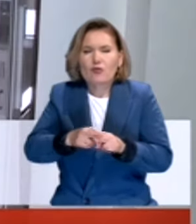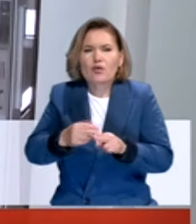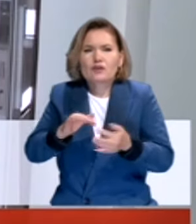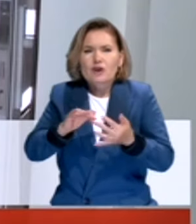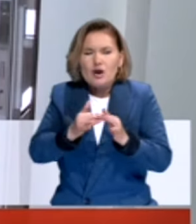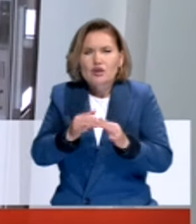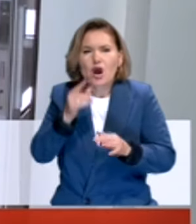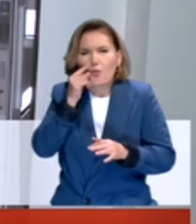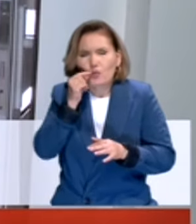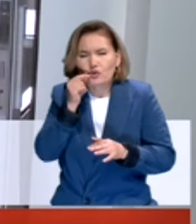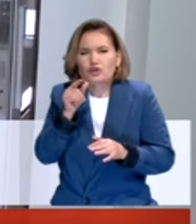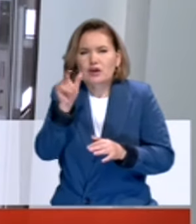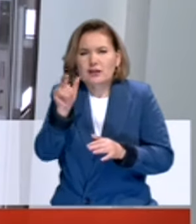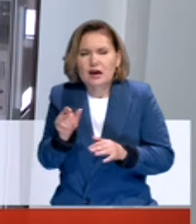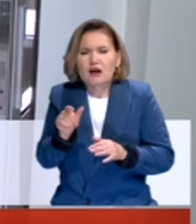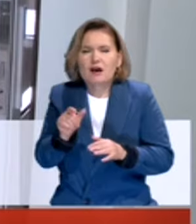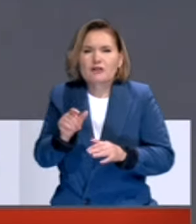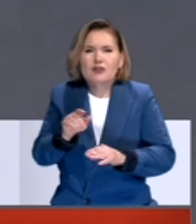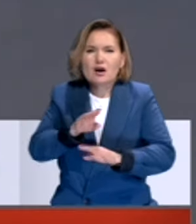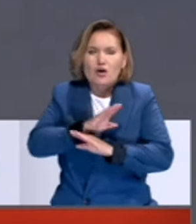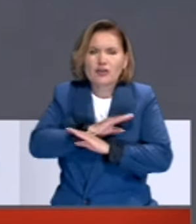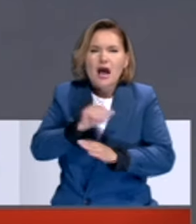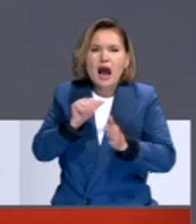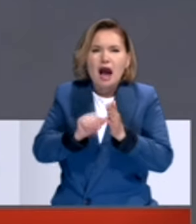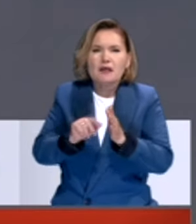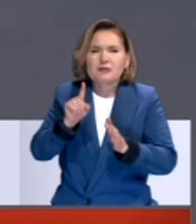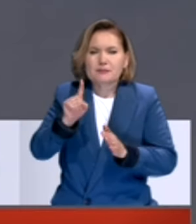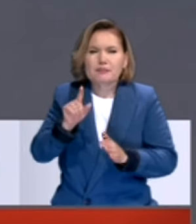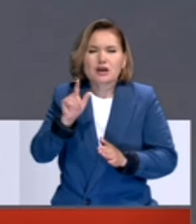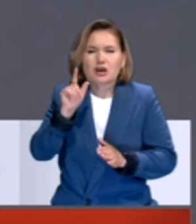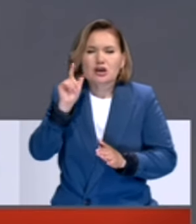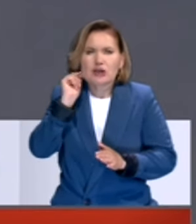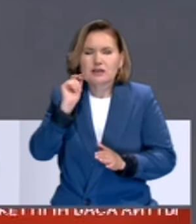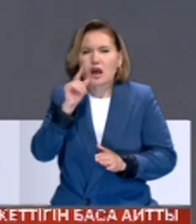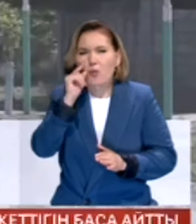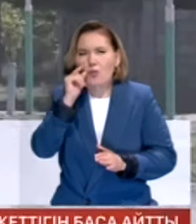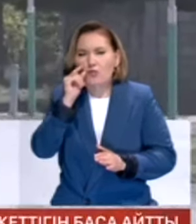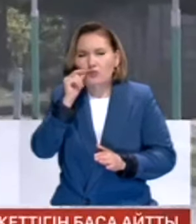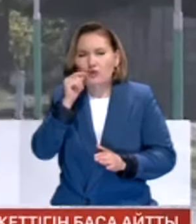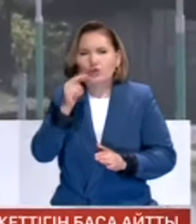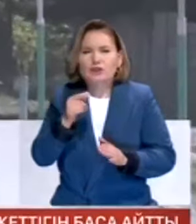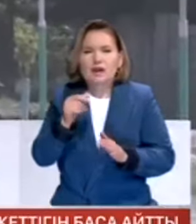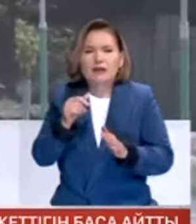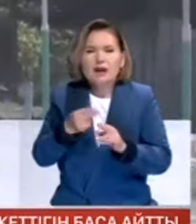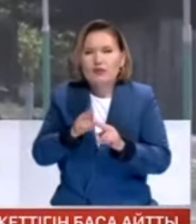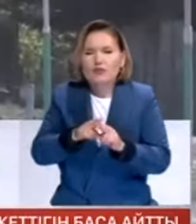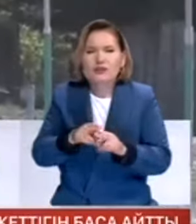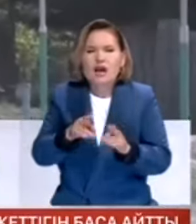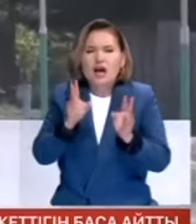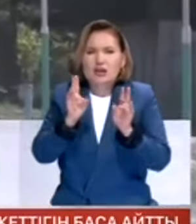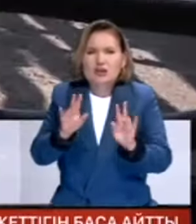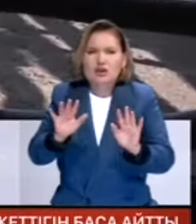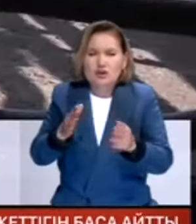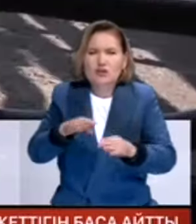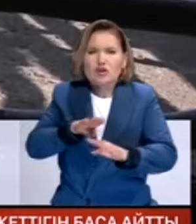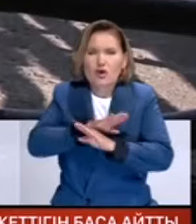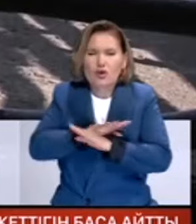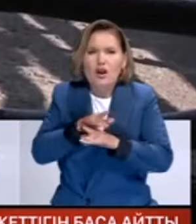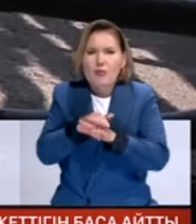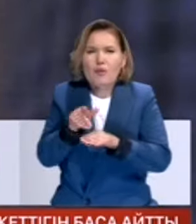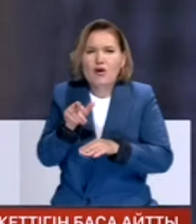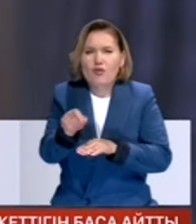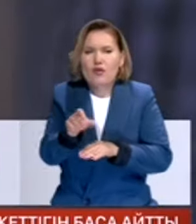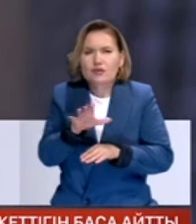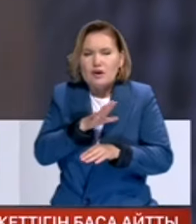ер адам ажал құшты. Ал Шымкентте 61 жастағы азаматты дәрігерлер аман алып қала алмады. Сайрам ауданының тұрғыны мал бағып жүргенде